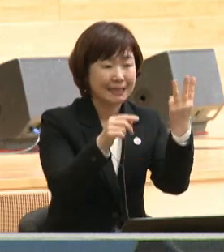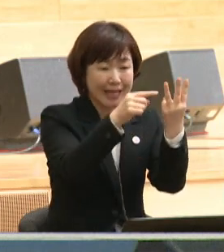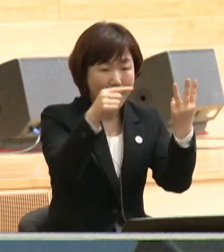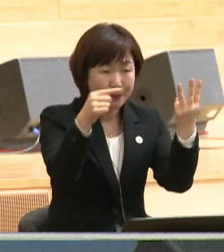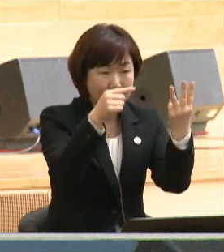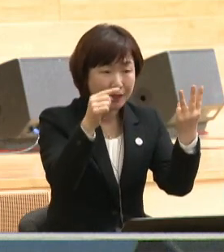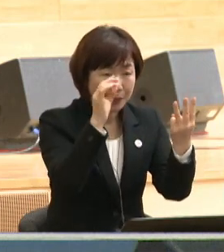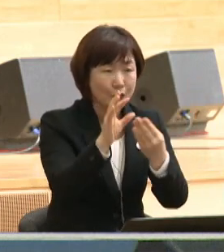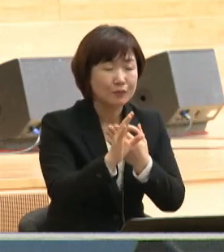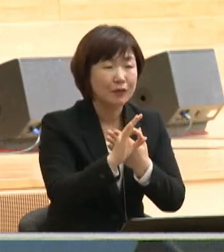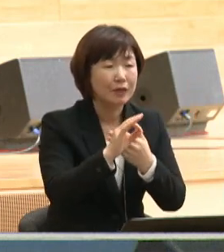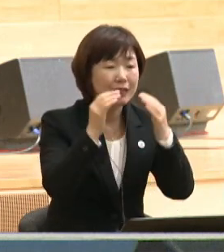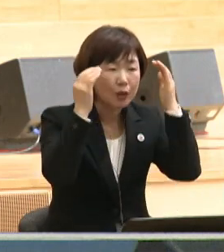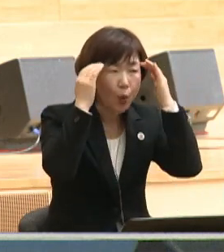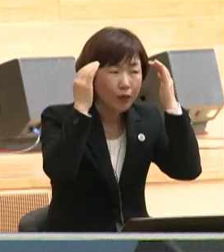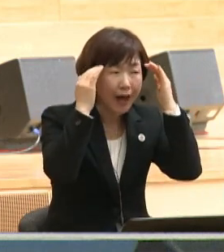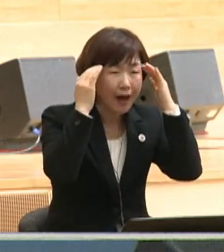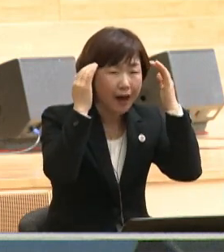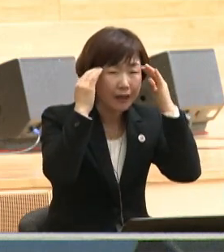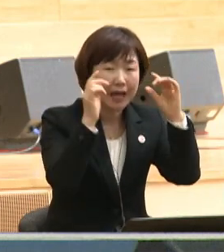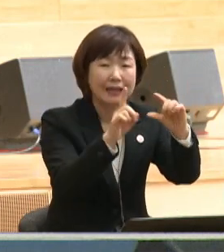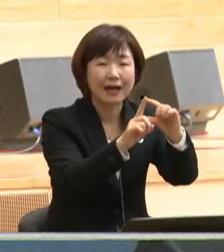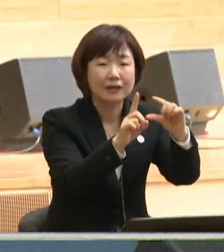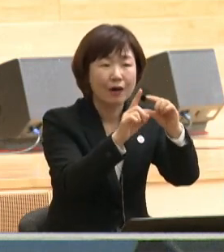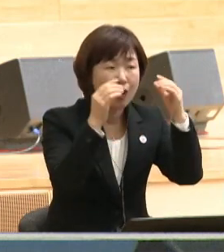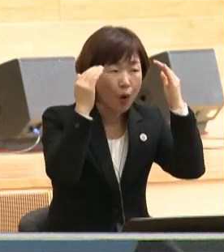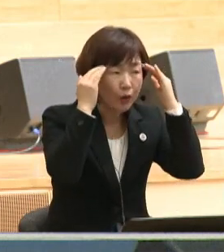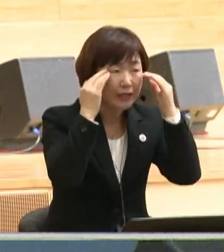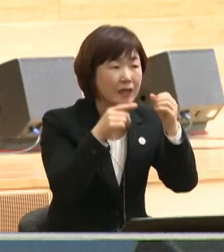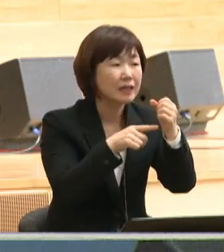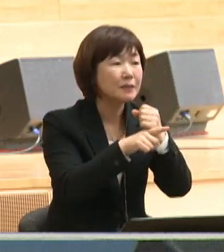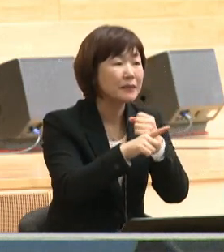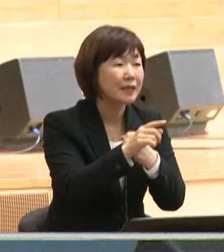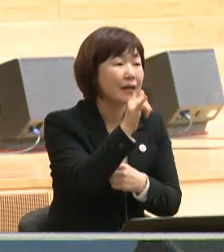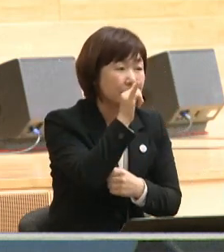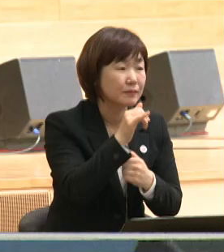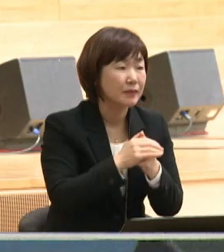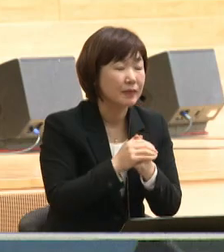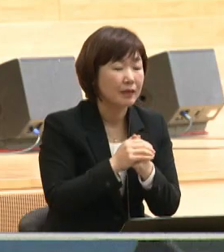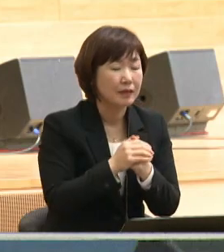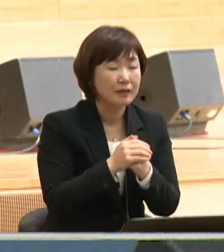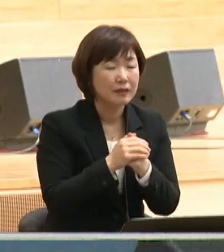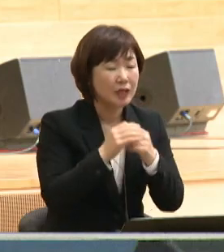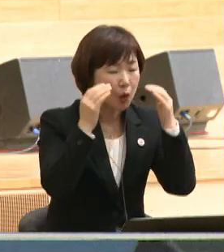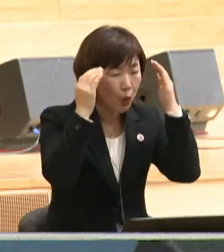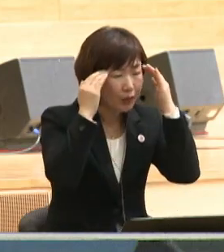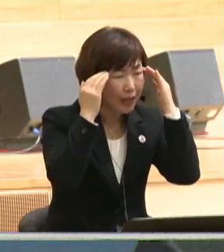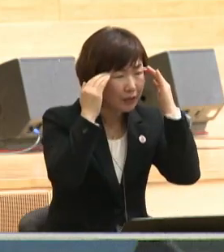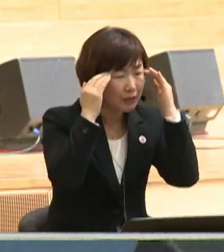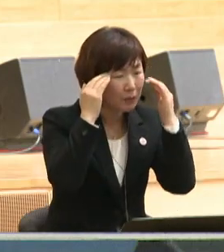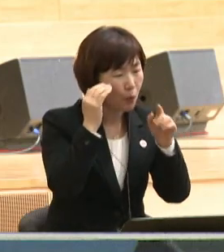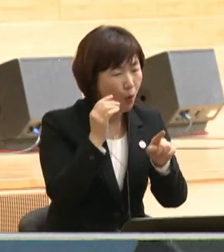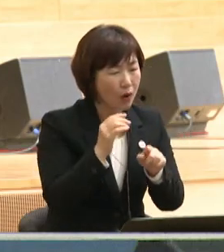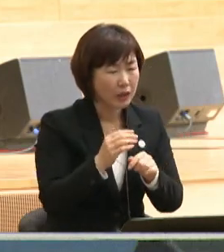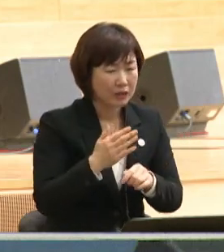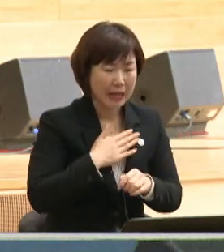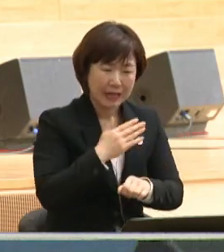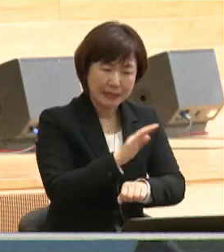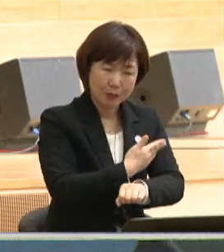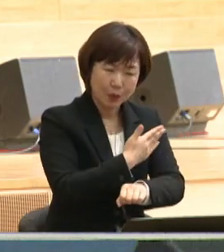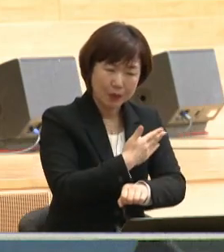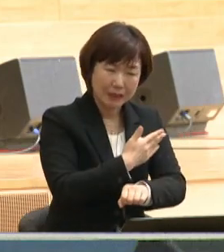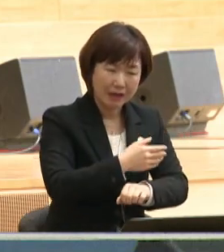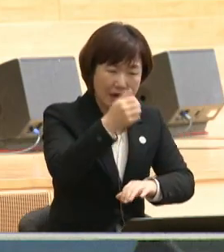있는이 고난의 의미가 뭘까요 여러분 여기서 말하는 고난은 내가 잘못한 결과로